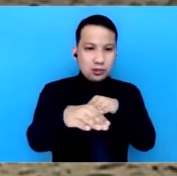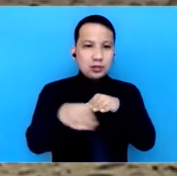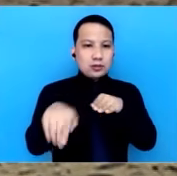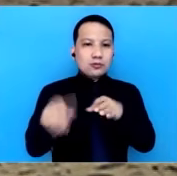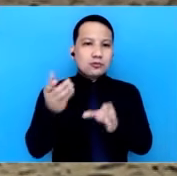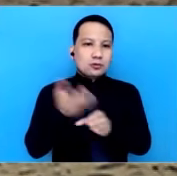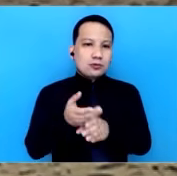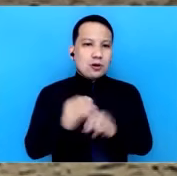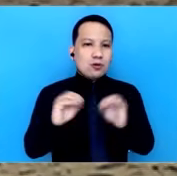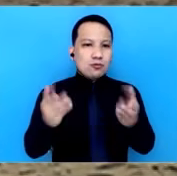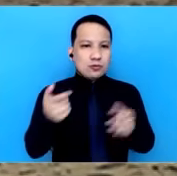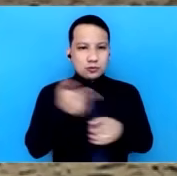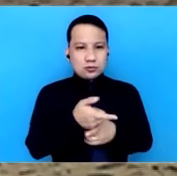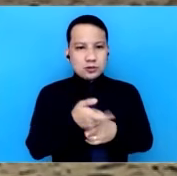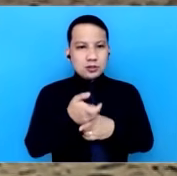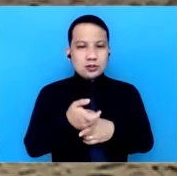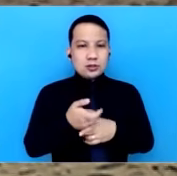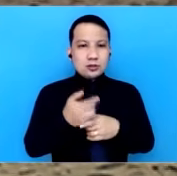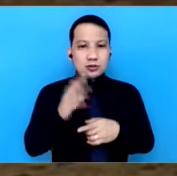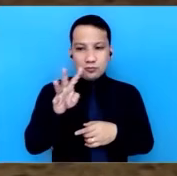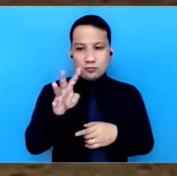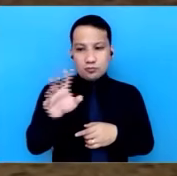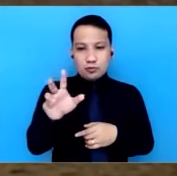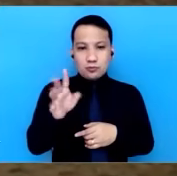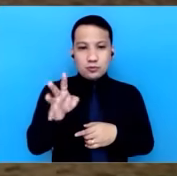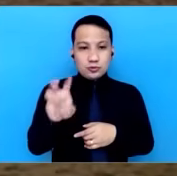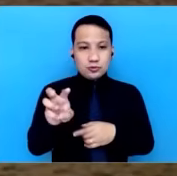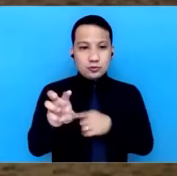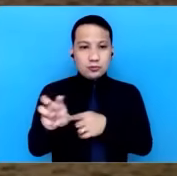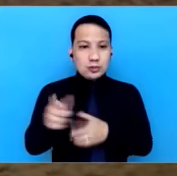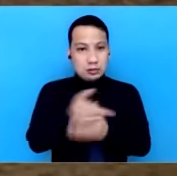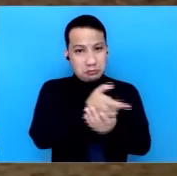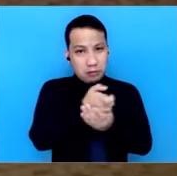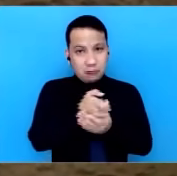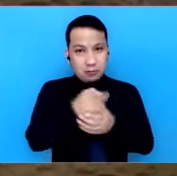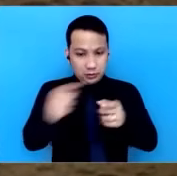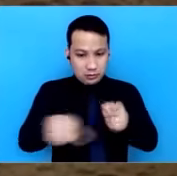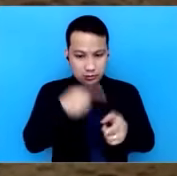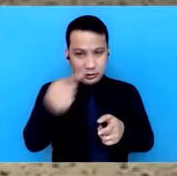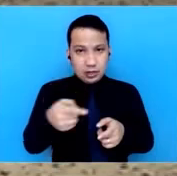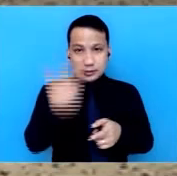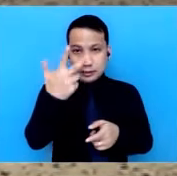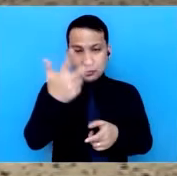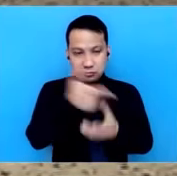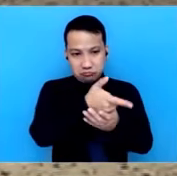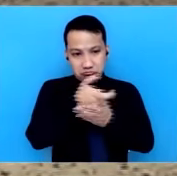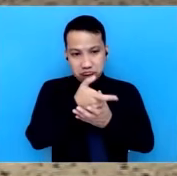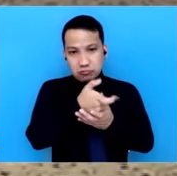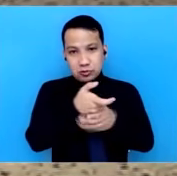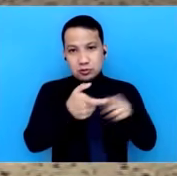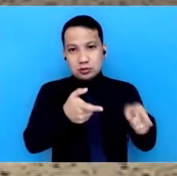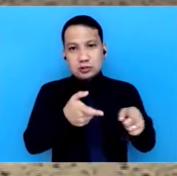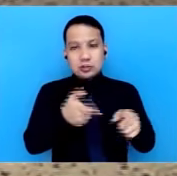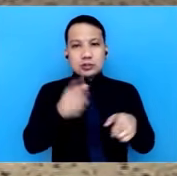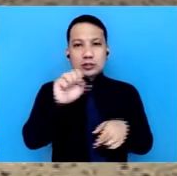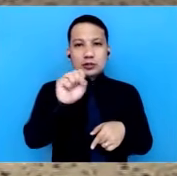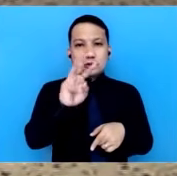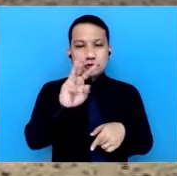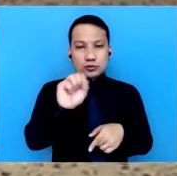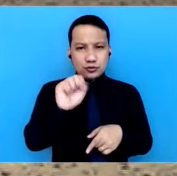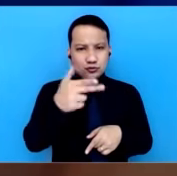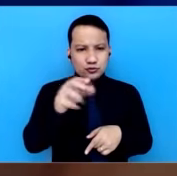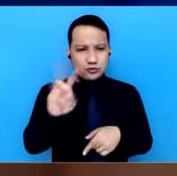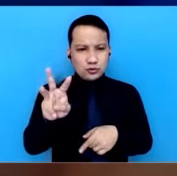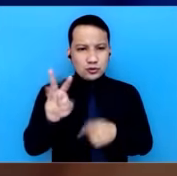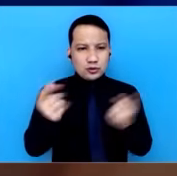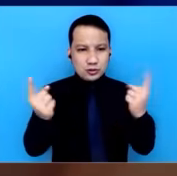na raw nagawa ang apat na pulis na humabol kay Cuenca kundi paputukan ang tatlong gulong ng kanyang sasakyan sa Shaw Boulevard. Pero dahil sa